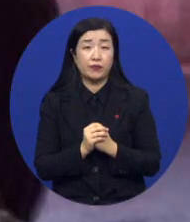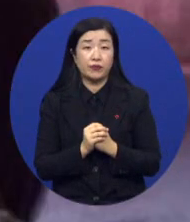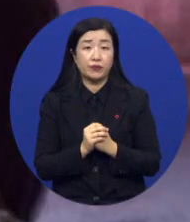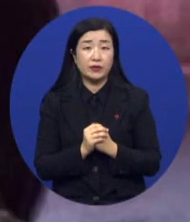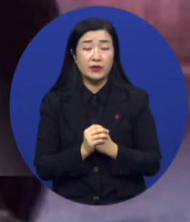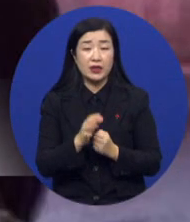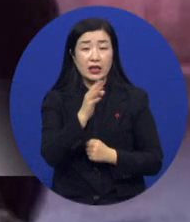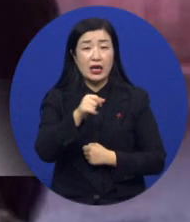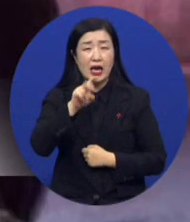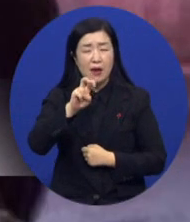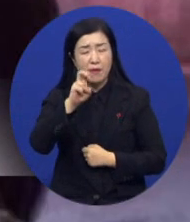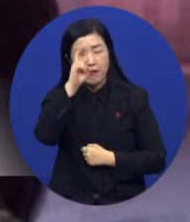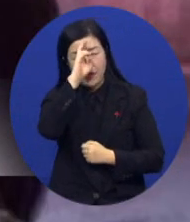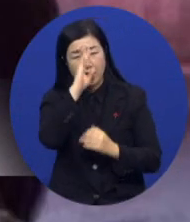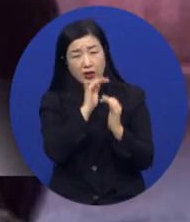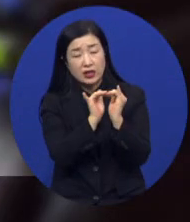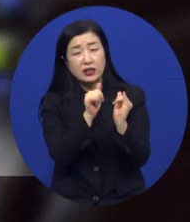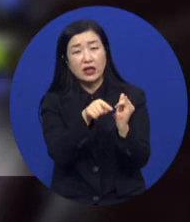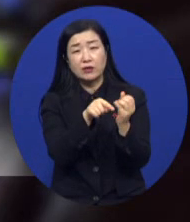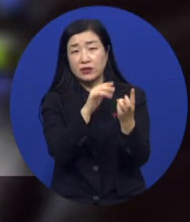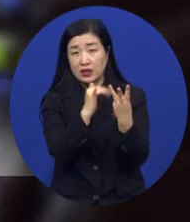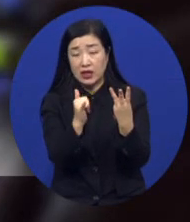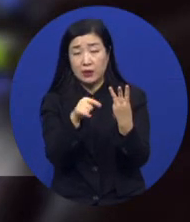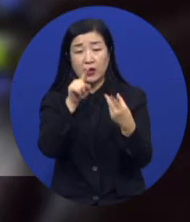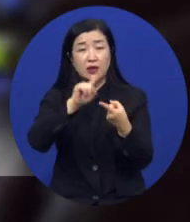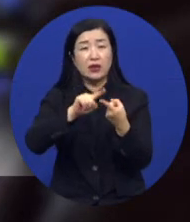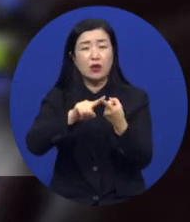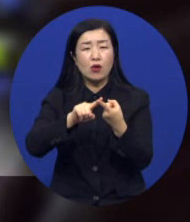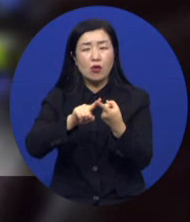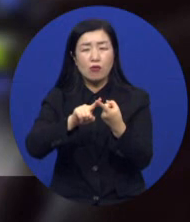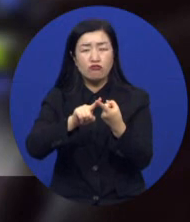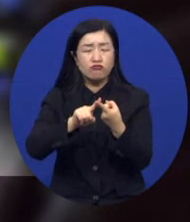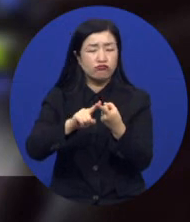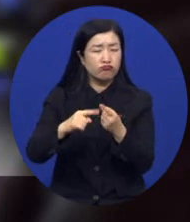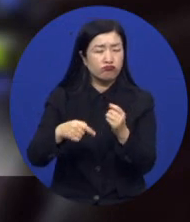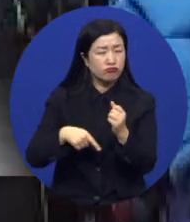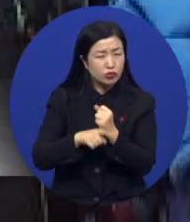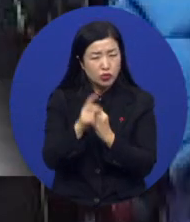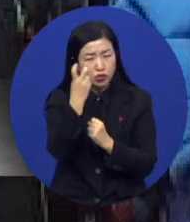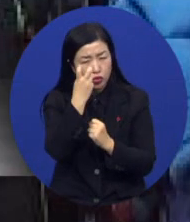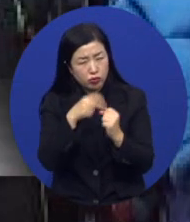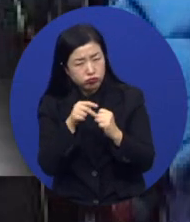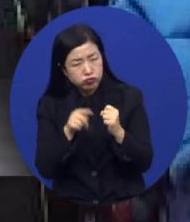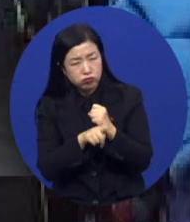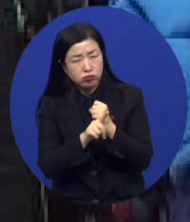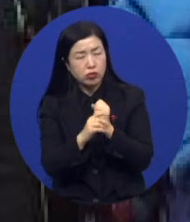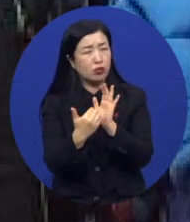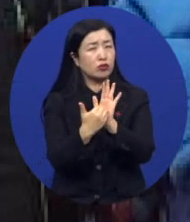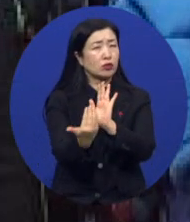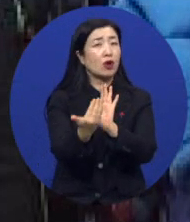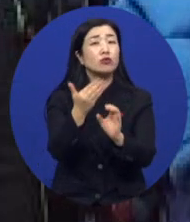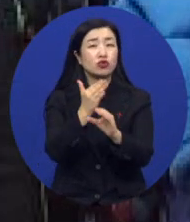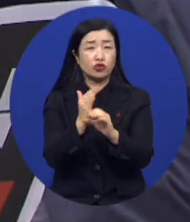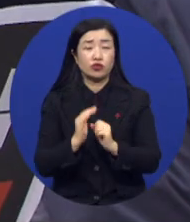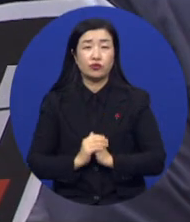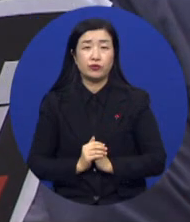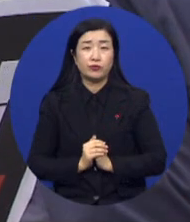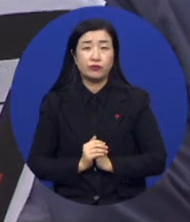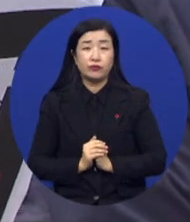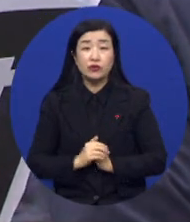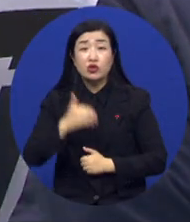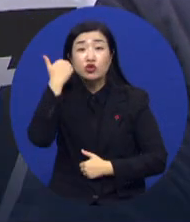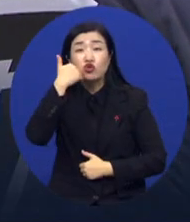말기암 투병 중인 강 전 위원장 등 3명은 수사 내용이 사실과 다르다며 국정원 소환 조사를 거부하고 있습니다.